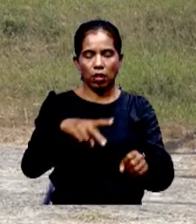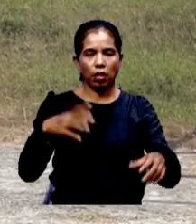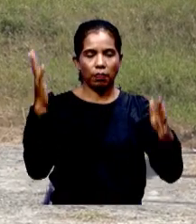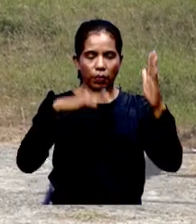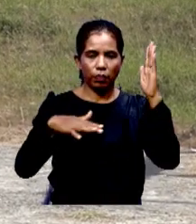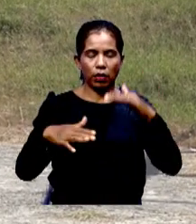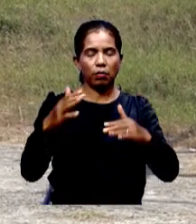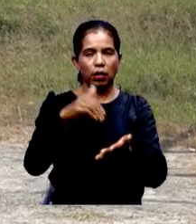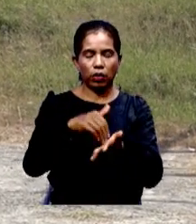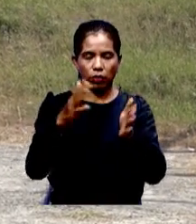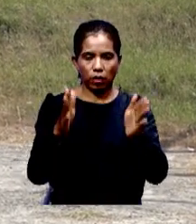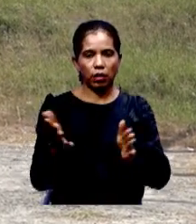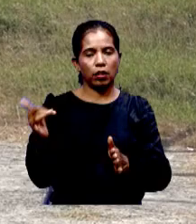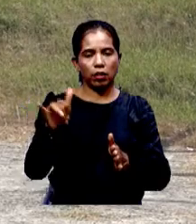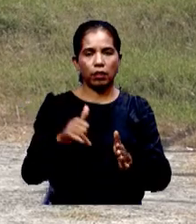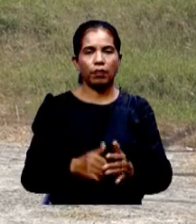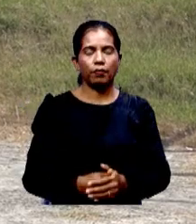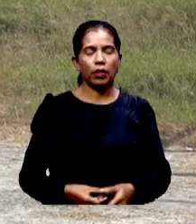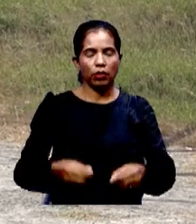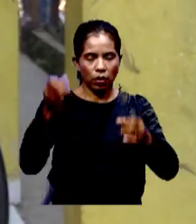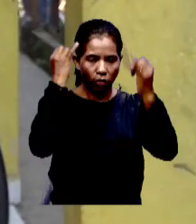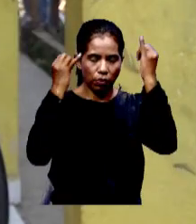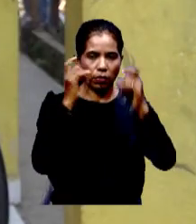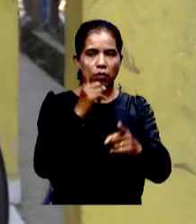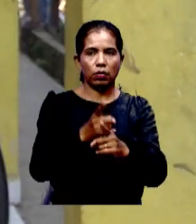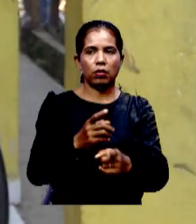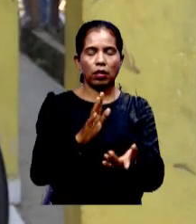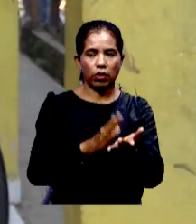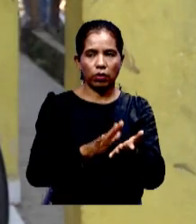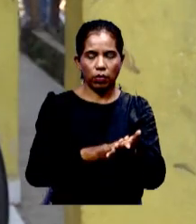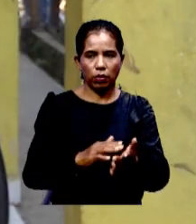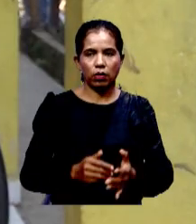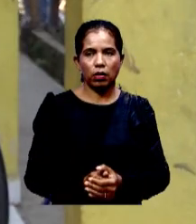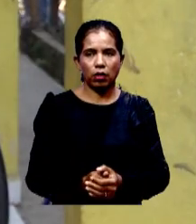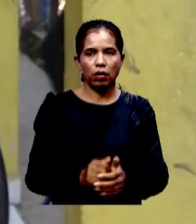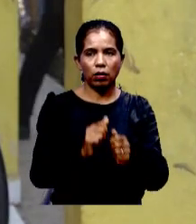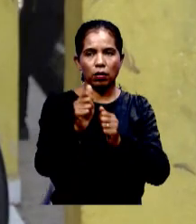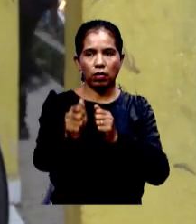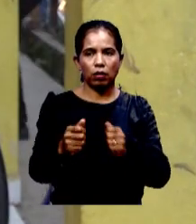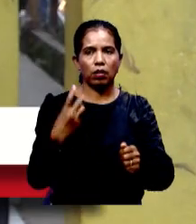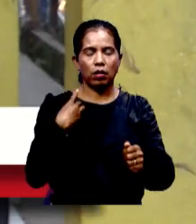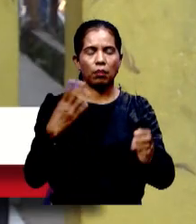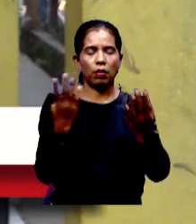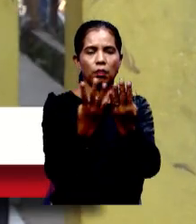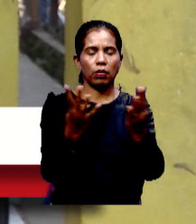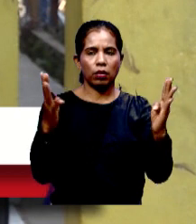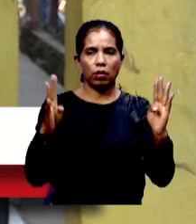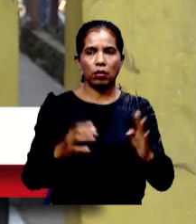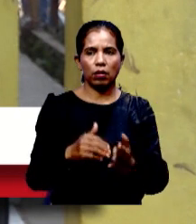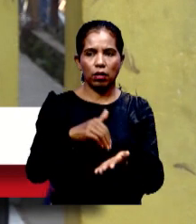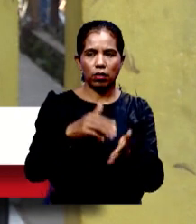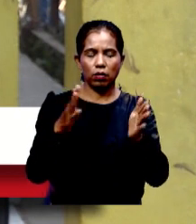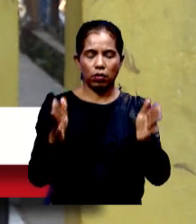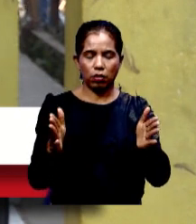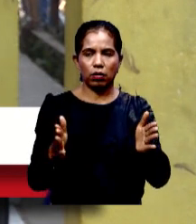entre estudante sirane. Informasaun claro, escola ne ne recinto do kolosi ne, amne portaun taka, se alune siramai